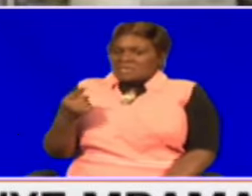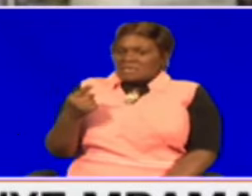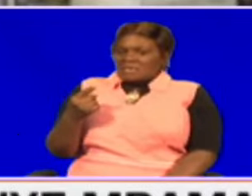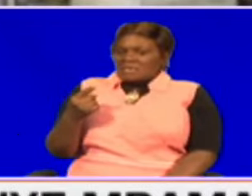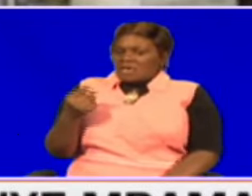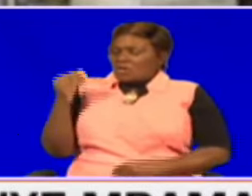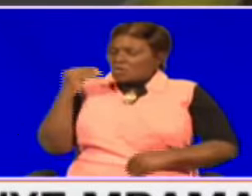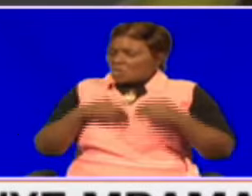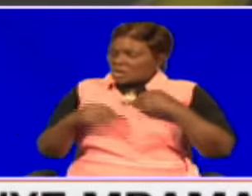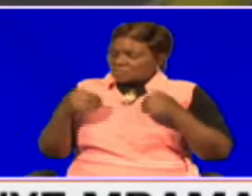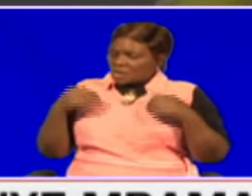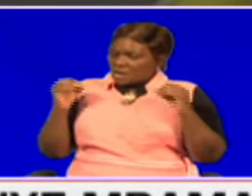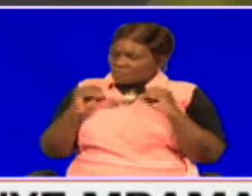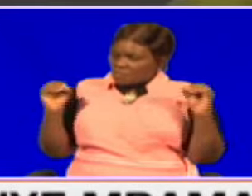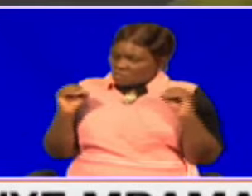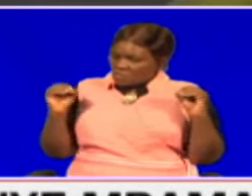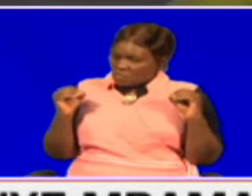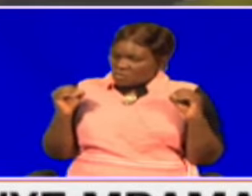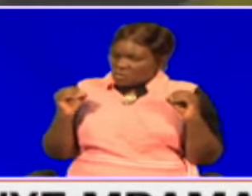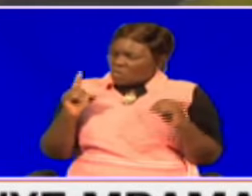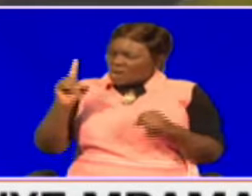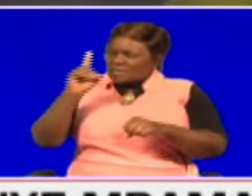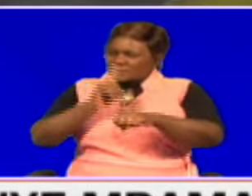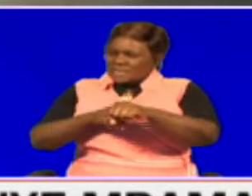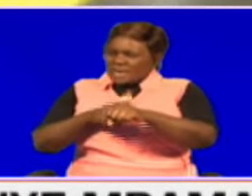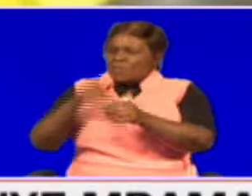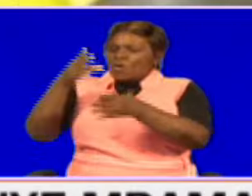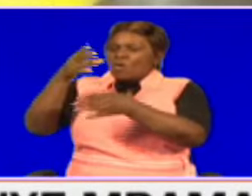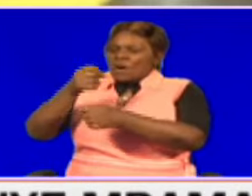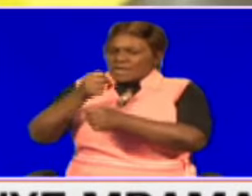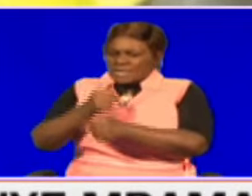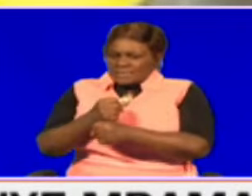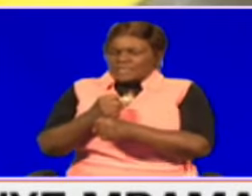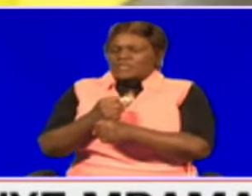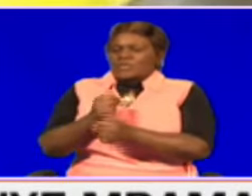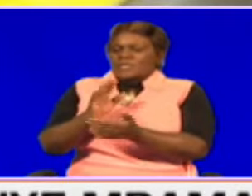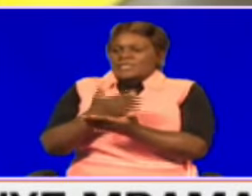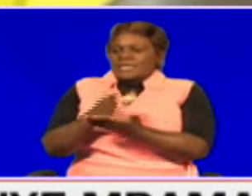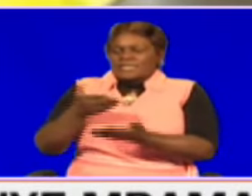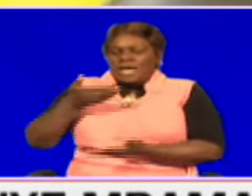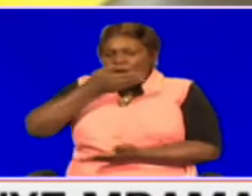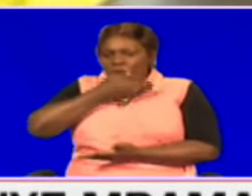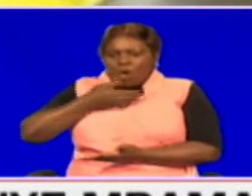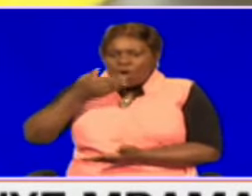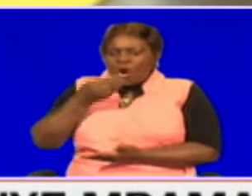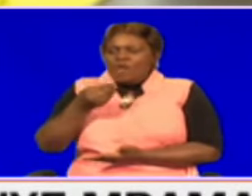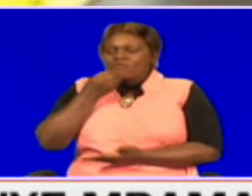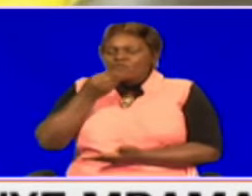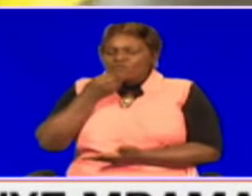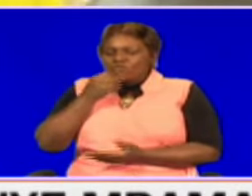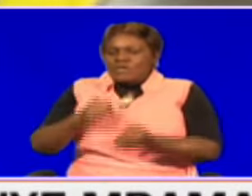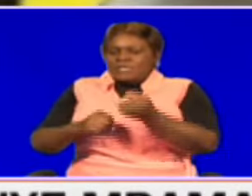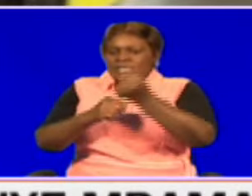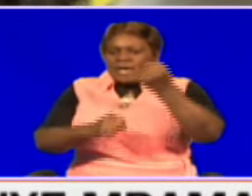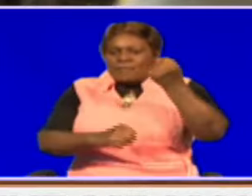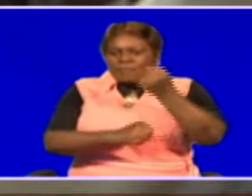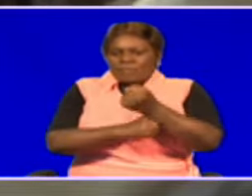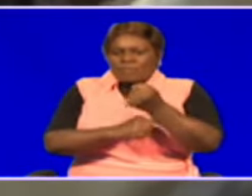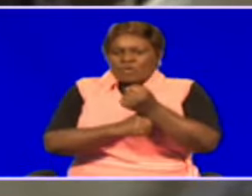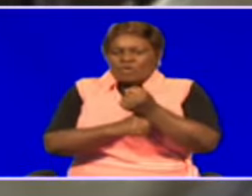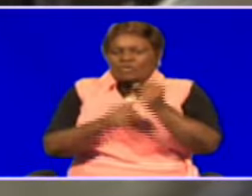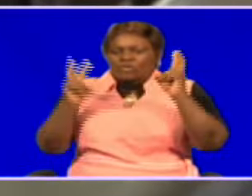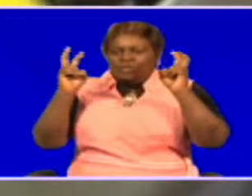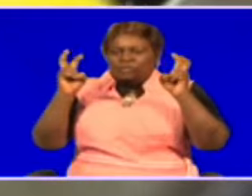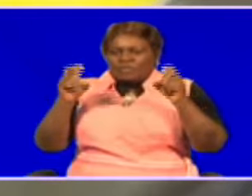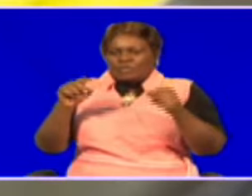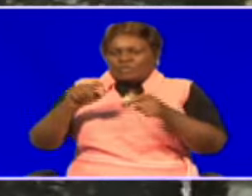hakuna kashfa yoyote, akidai wakati fulani mashirika ya mafuta katika sekta ya mafuta ya kula yanafadhili vichwa vya habari